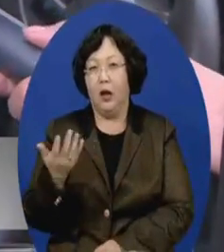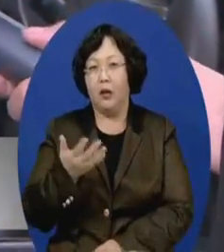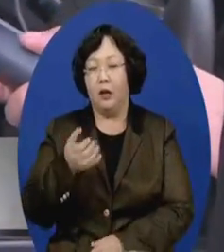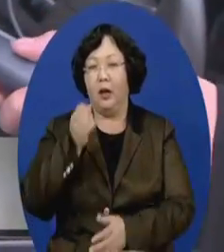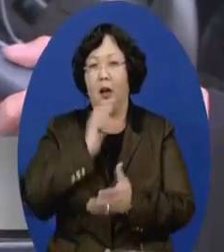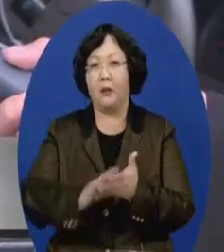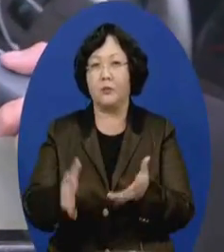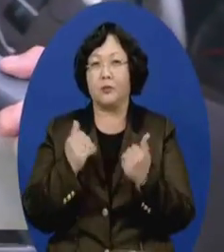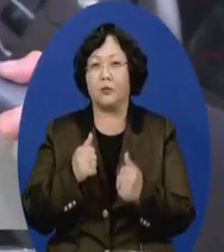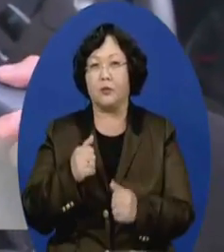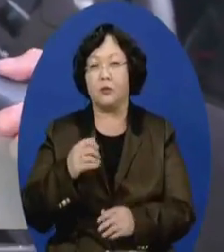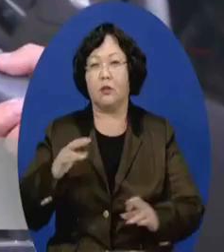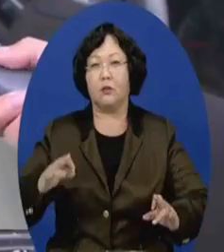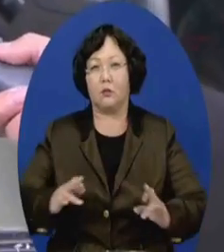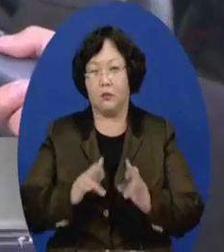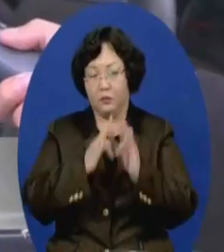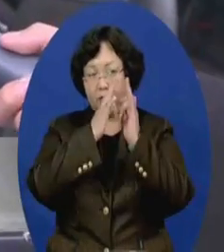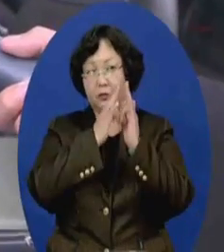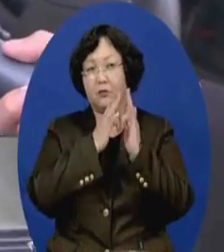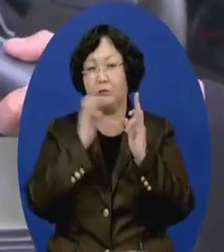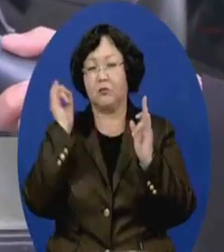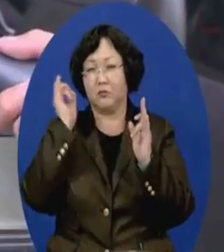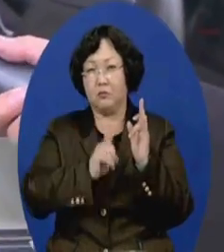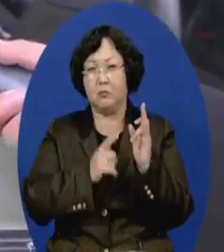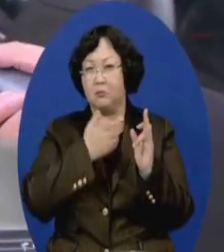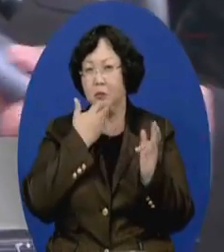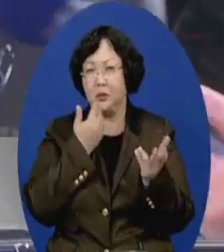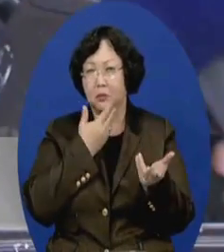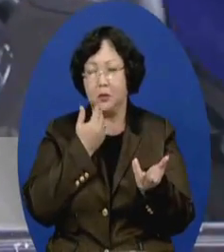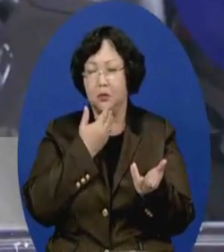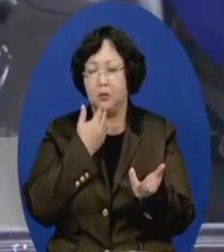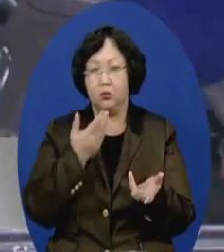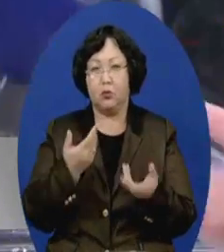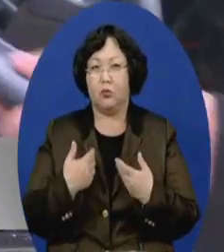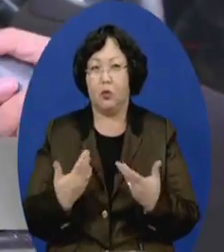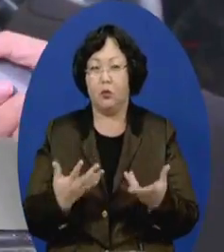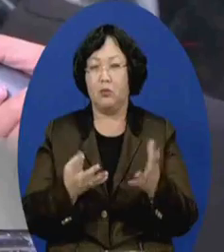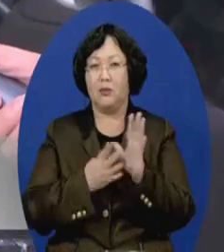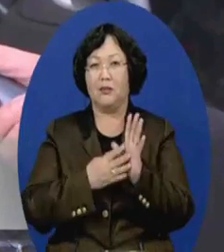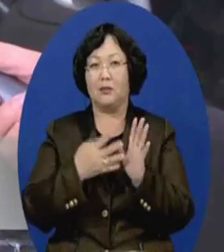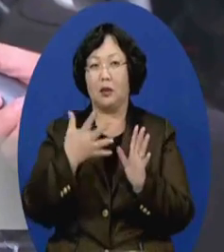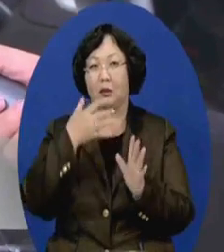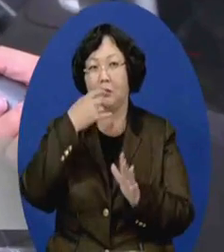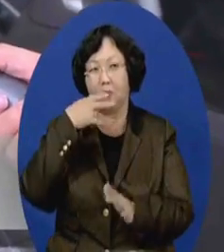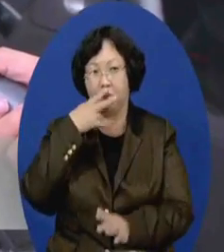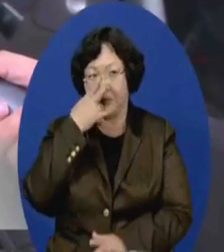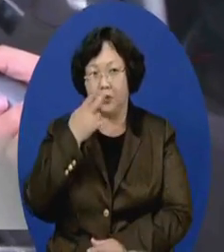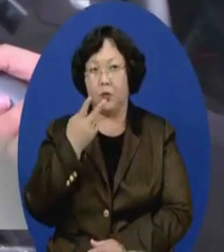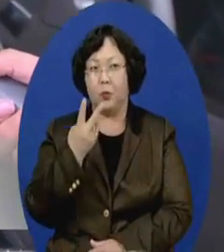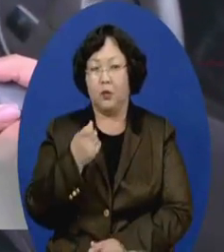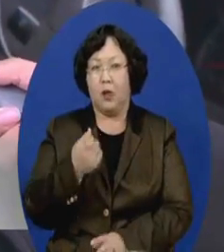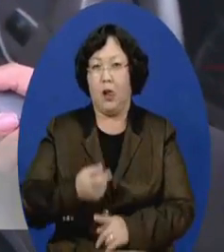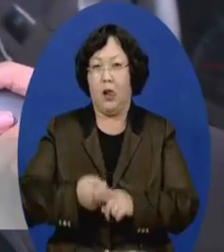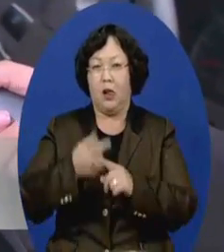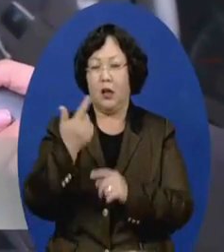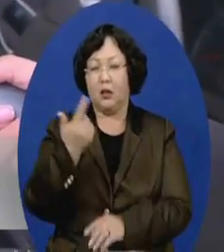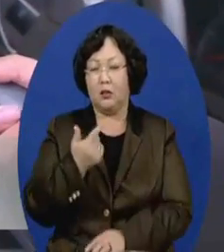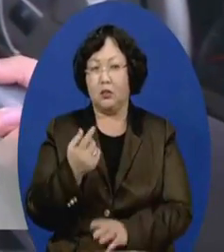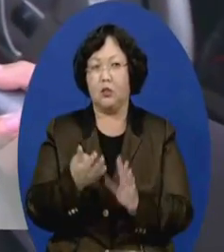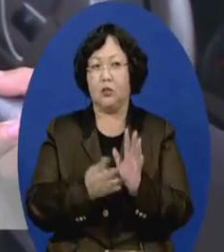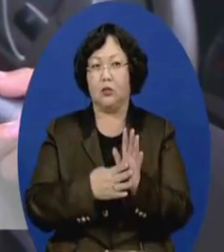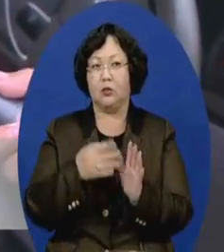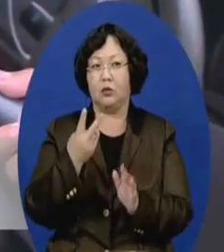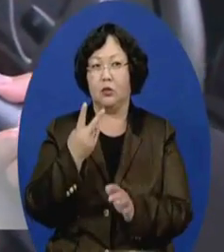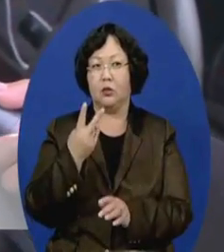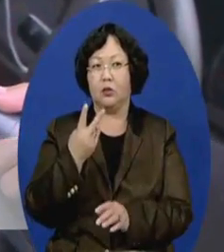Өө зөндөө офицероос ахуулаад зөндөө газар оруулаа ерөөсөө өгөхгүй шүү дээ. Тий. 95-ийн үн нэмэгдчихв. Үнэхээр нэмэгдсэн байна, амар нэмэгдсэн байна шүү дээ. 92 хүртэл